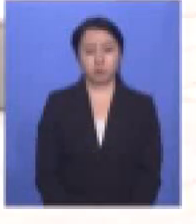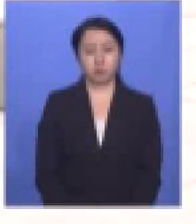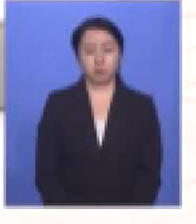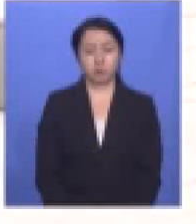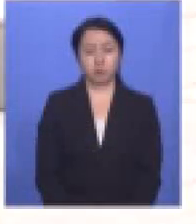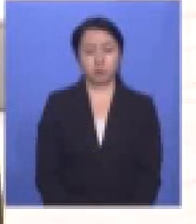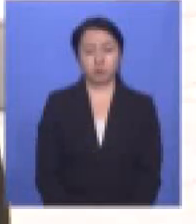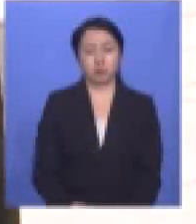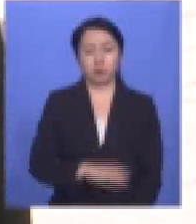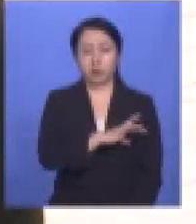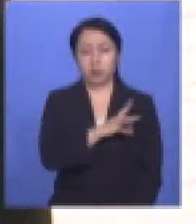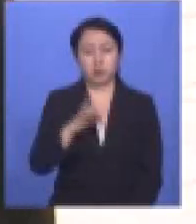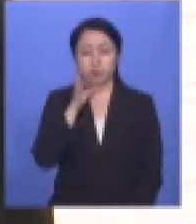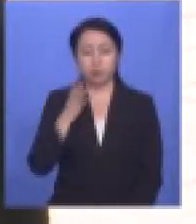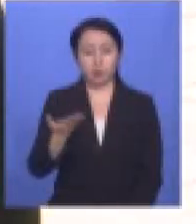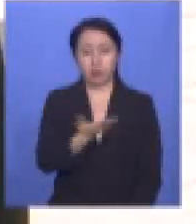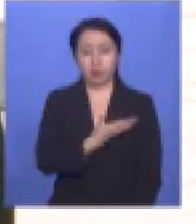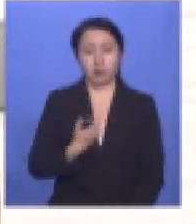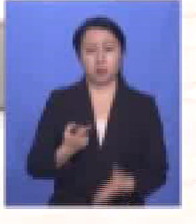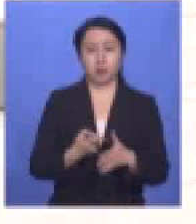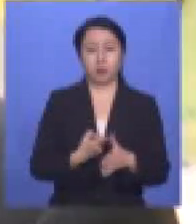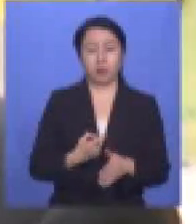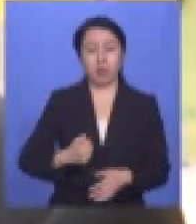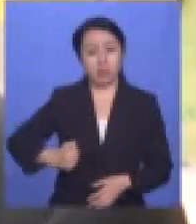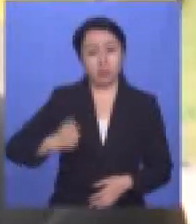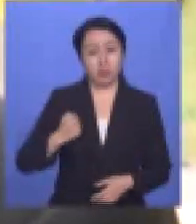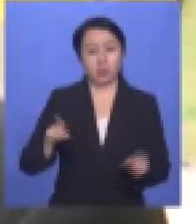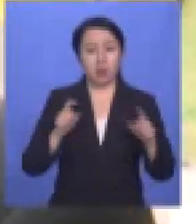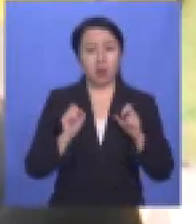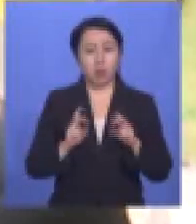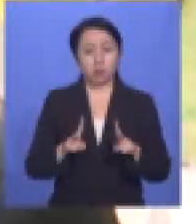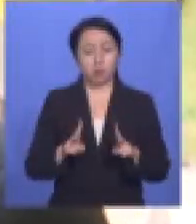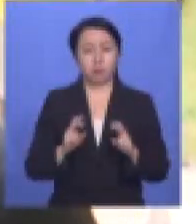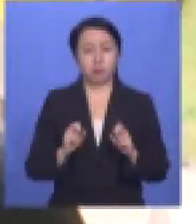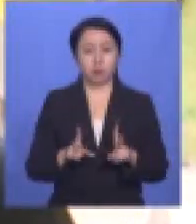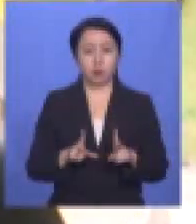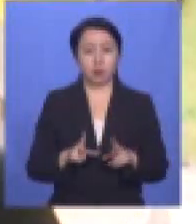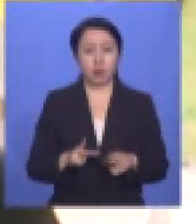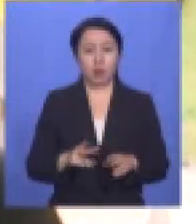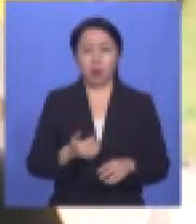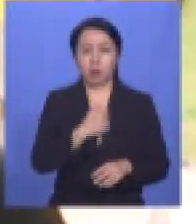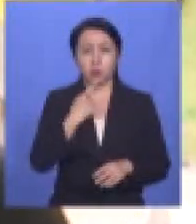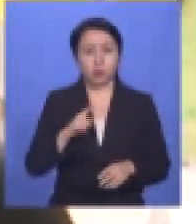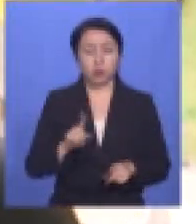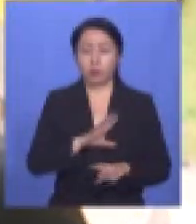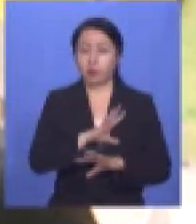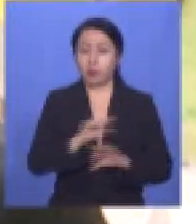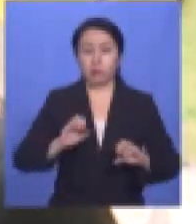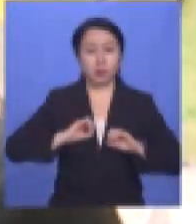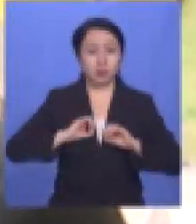В советское время нас называли солдаты особого риска. Я хочу сказать, чтобы больше никогда не было ядерных